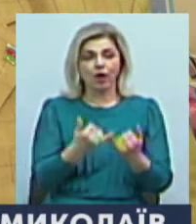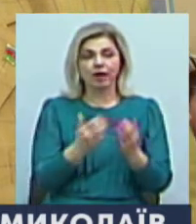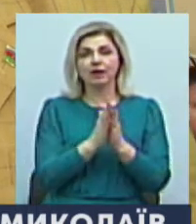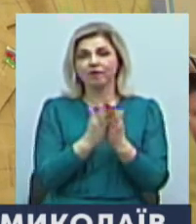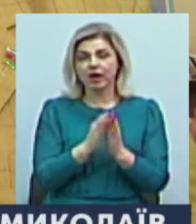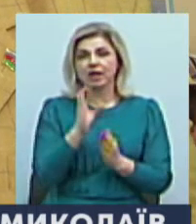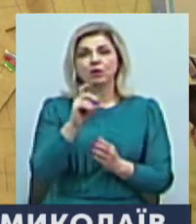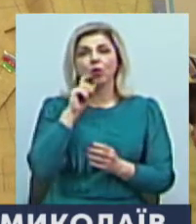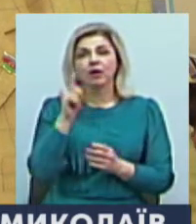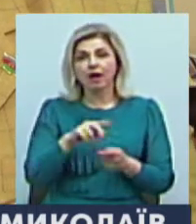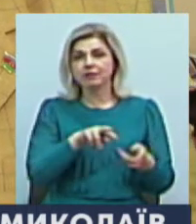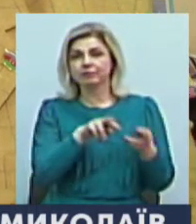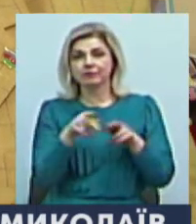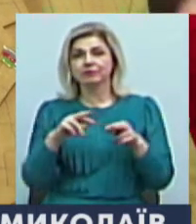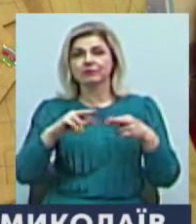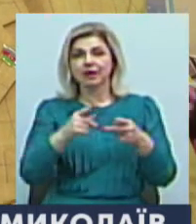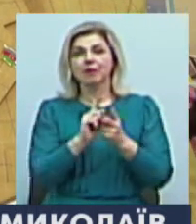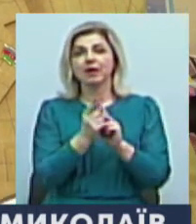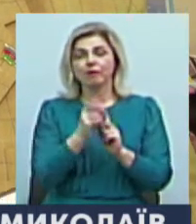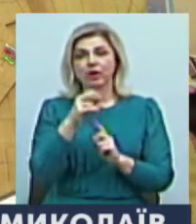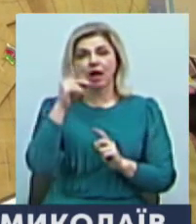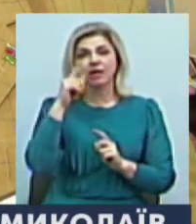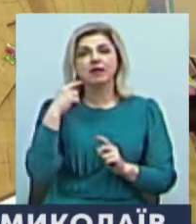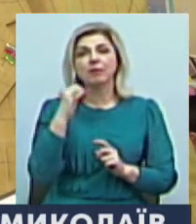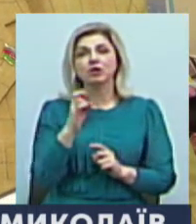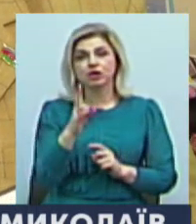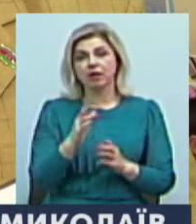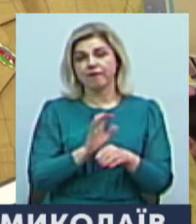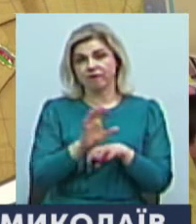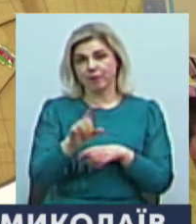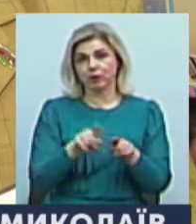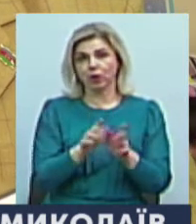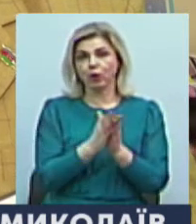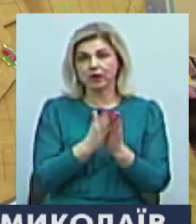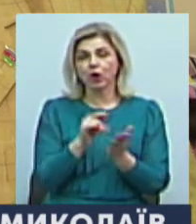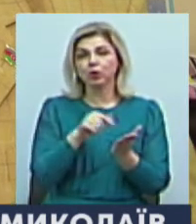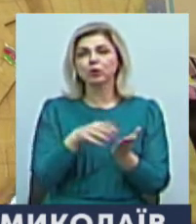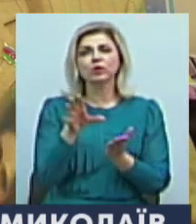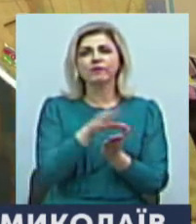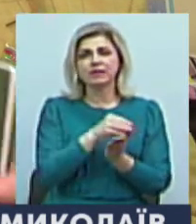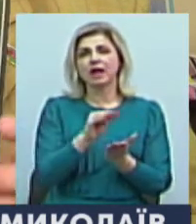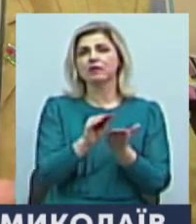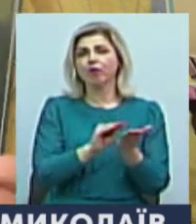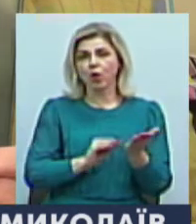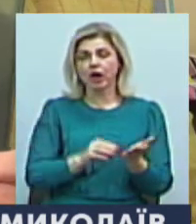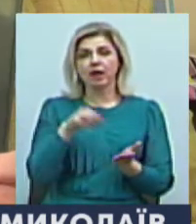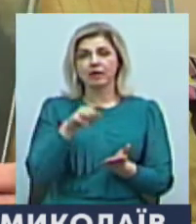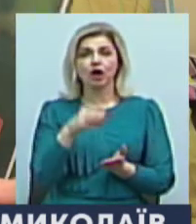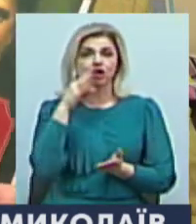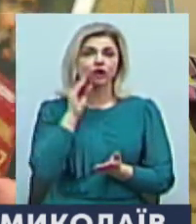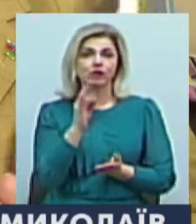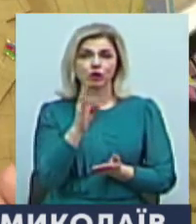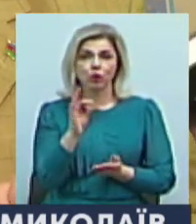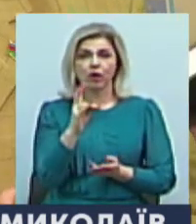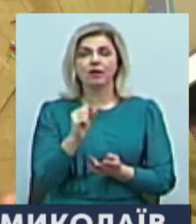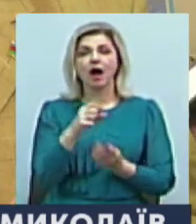української перекладав на азербайджанську мову. Згодом випустив ось таку книгу. І тут всі твори Тараса Григоровича Шевченка на азербайджанській